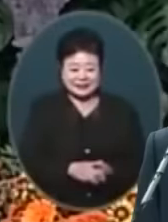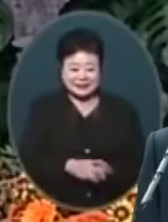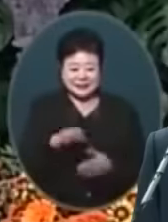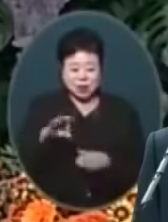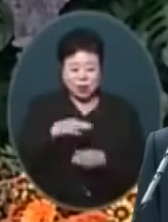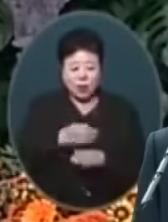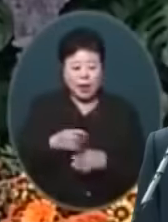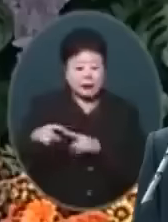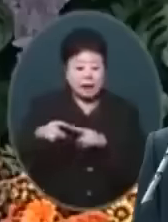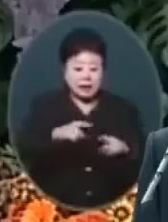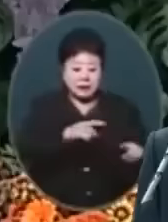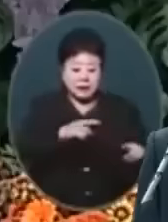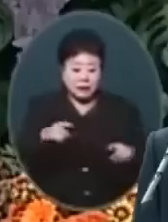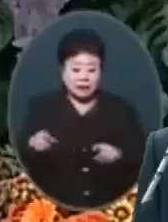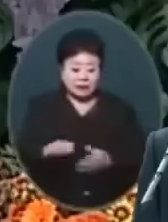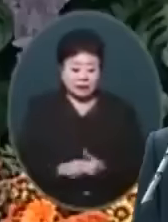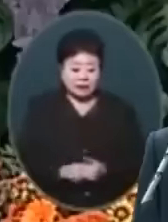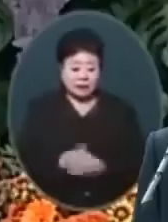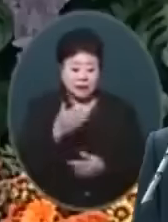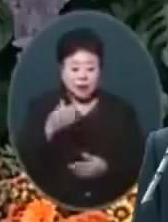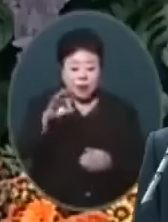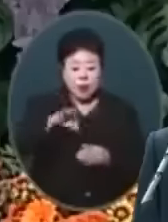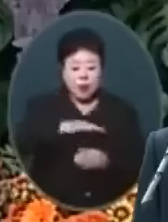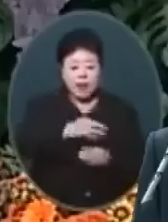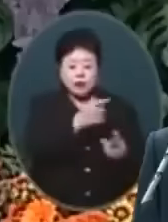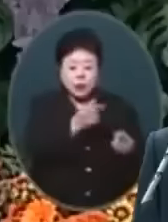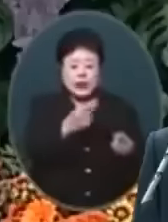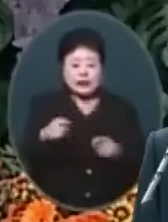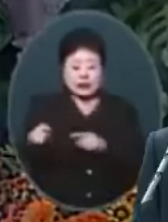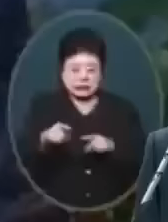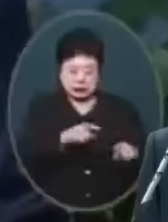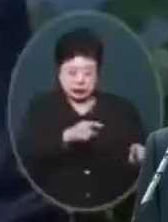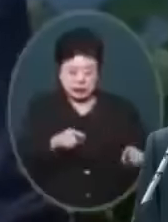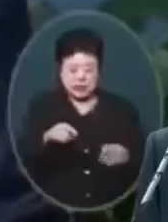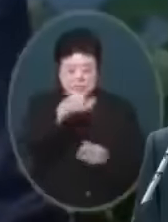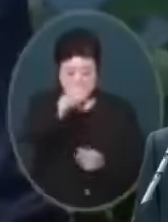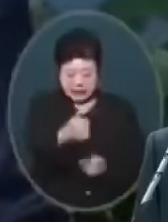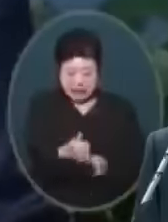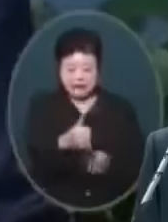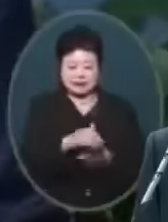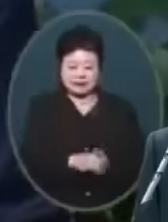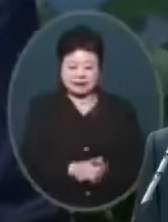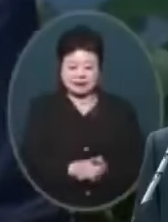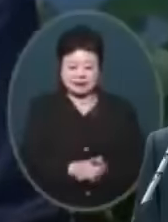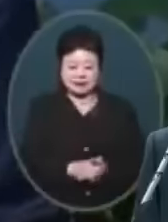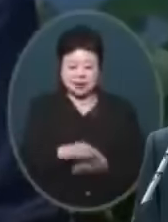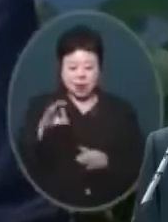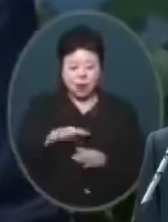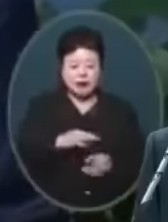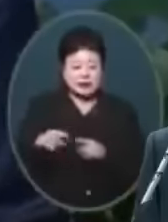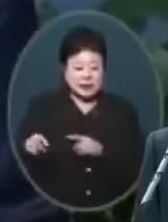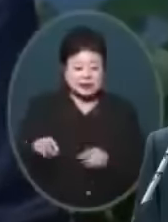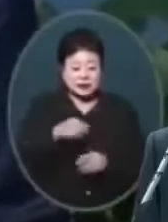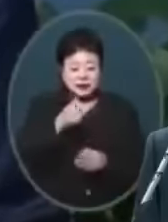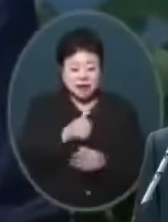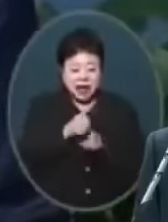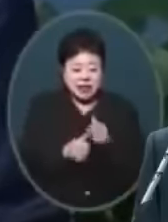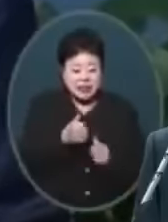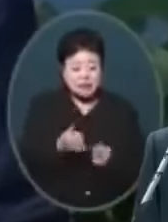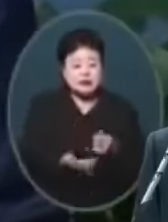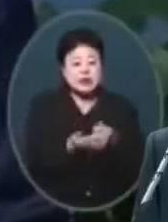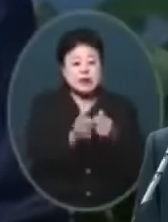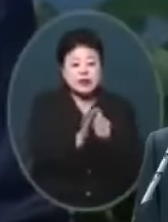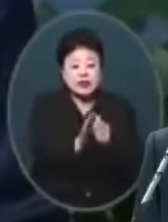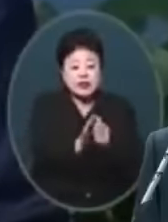왕은 다스리지 않습니까? 여러분은 왕 같은 제사장이죠. 왕은 다스리고 제사장은 하나님을